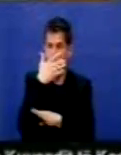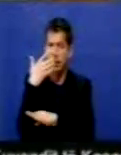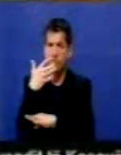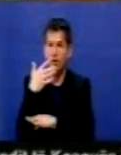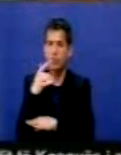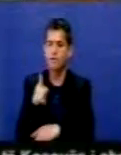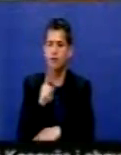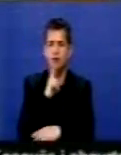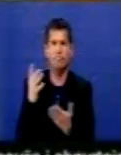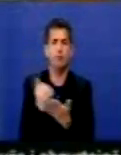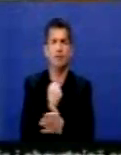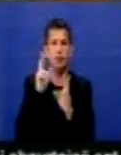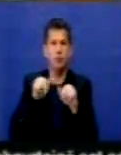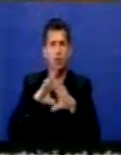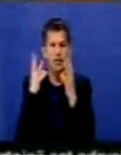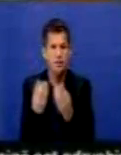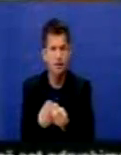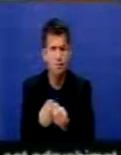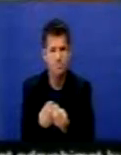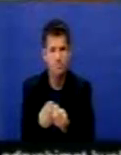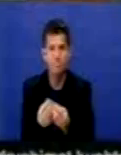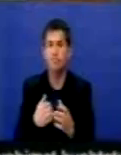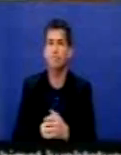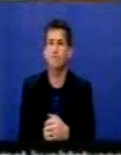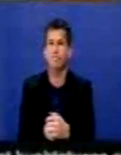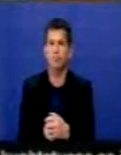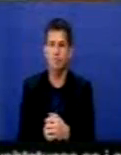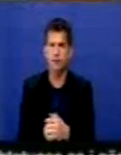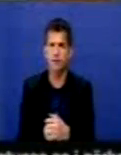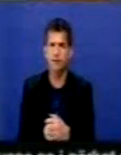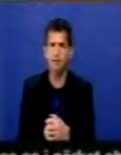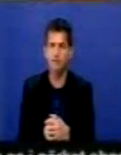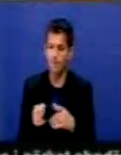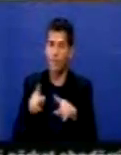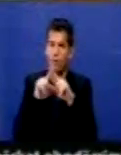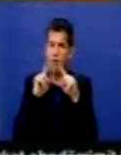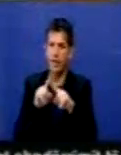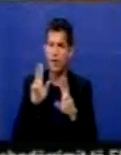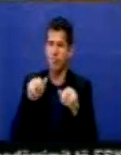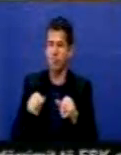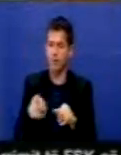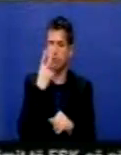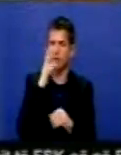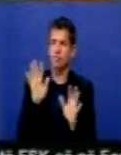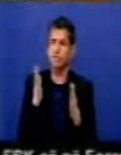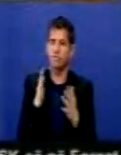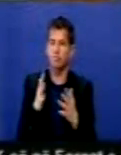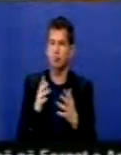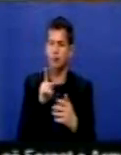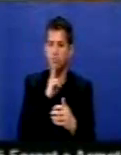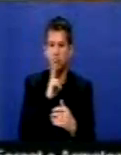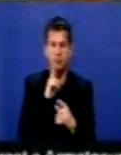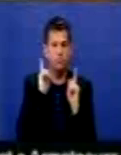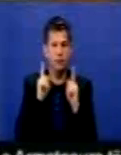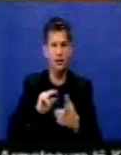e fitojnë subjektivitetin e plot juridik. Si entitete juridike, ato pastaj nuk do të detyroheshin që të kenë